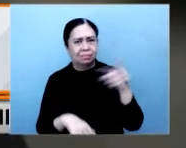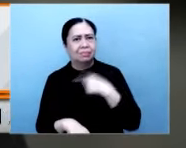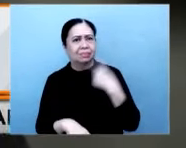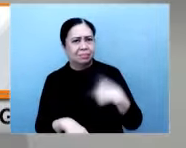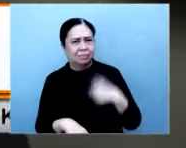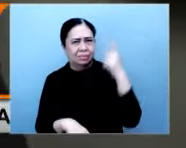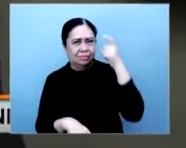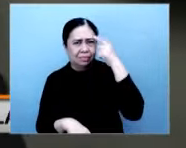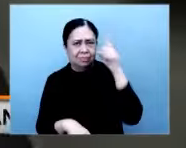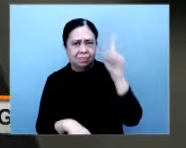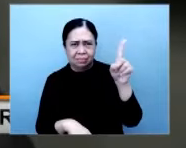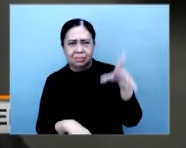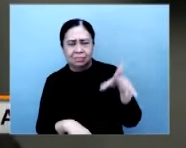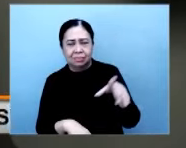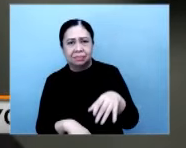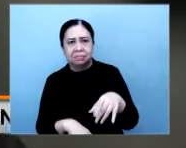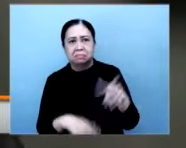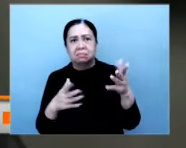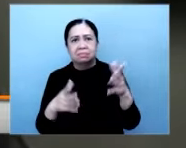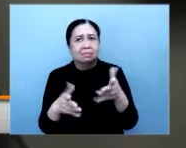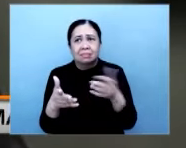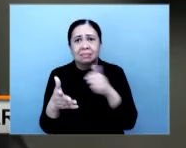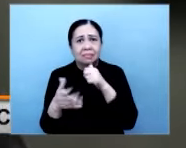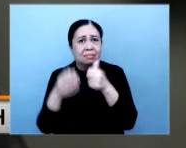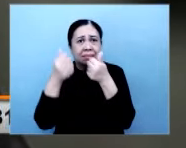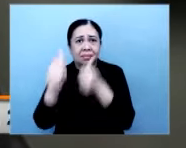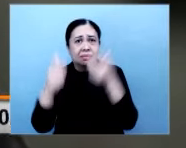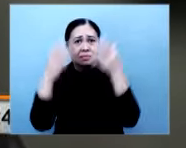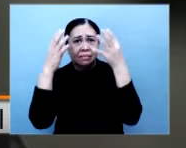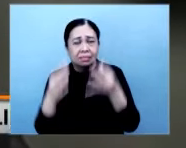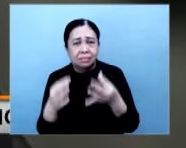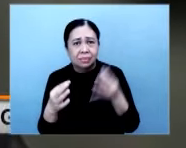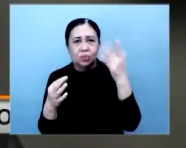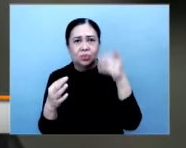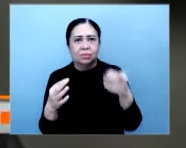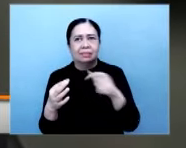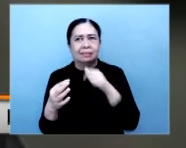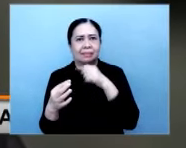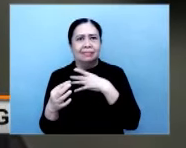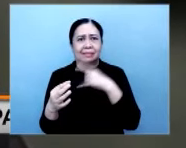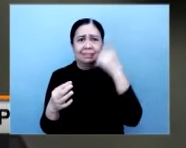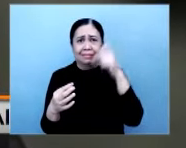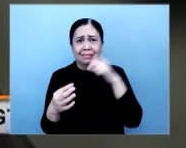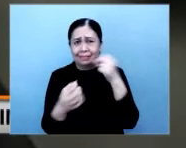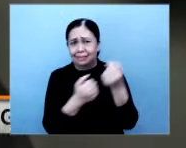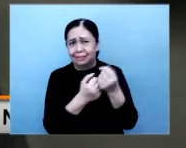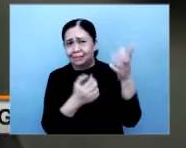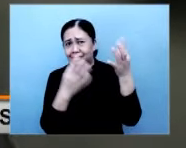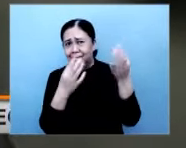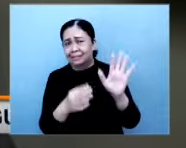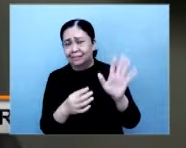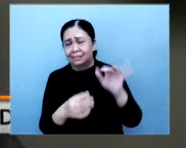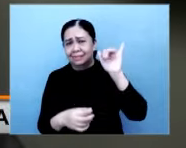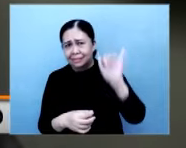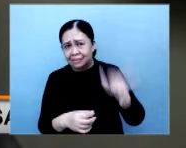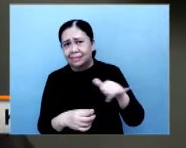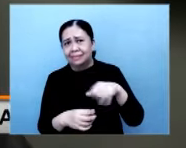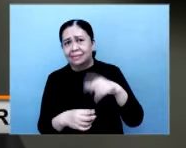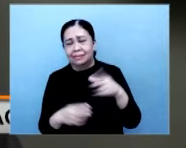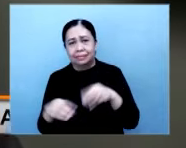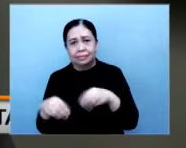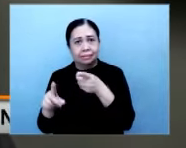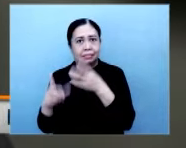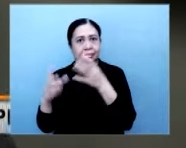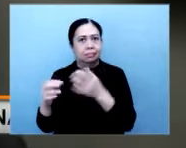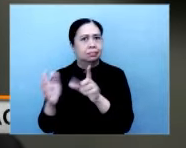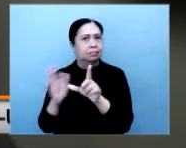government. Hindi lang nila sinusunod yung decision dahil hindi nila gusto yung decision. Yun yung nagbibigay sa atin ng legal